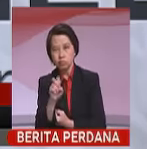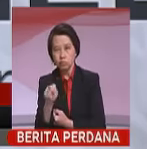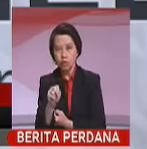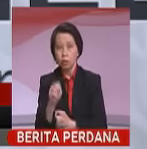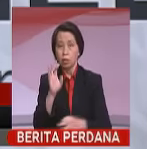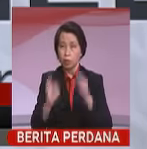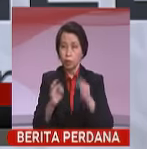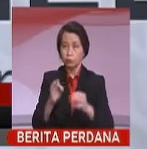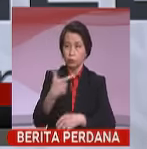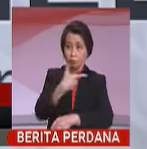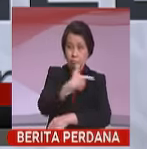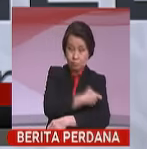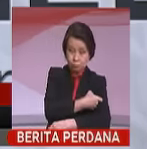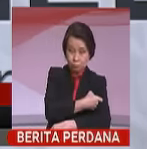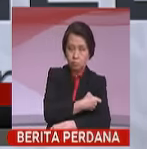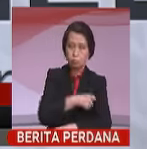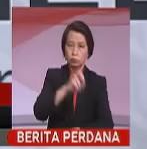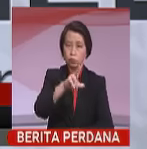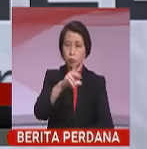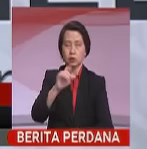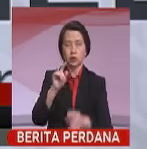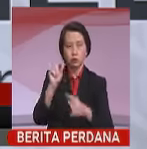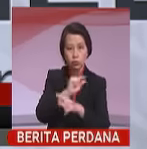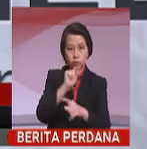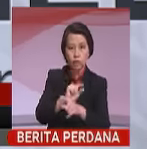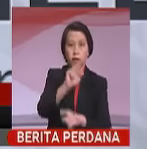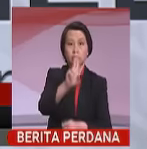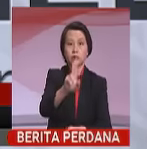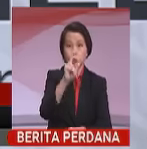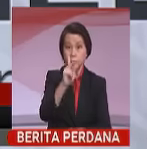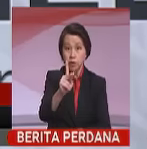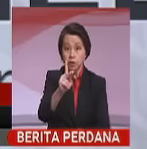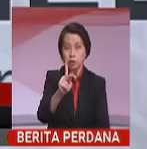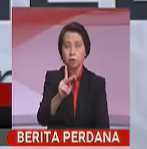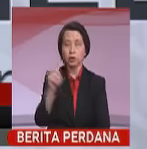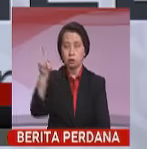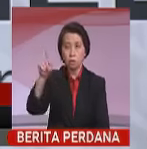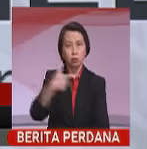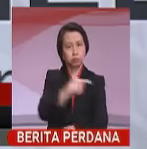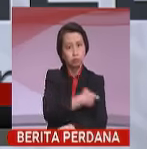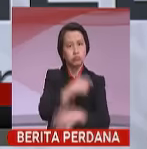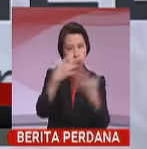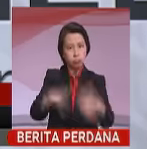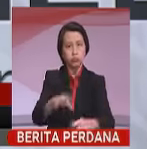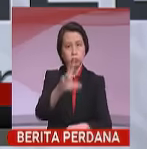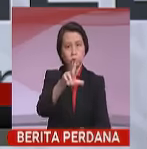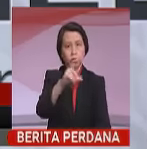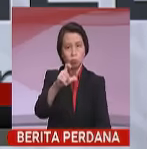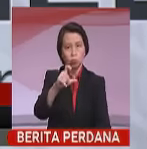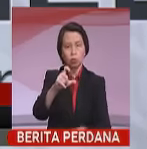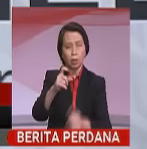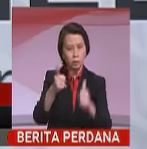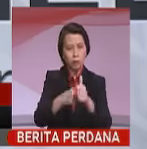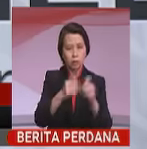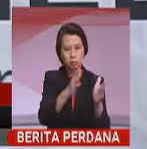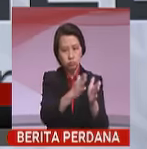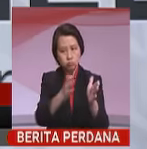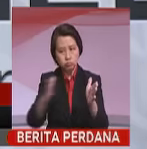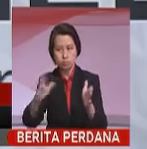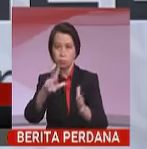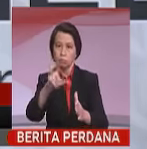pertama, kalau kita lihat penggunaan di United Kingdom memberangsangkan dan juga dapat